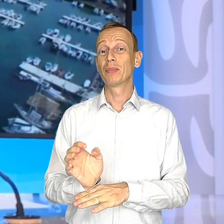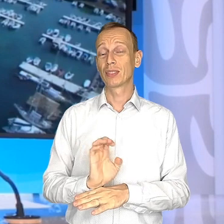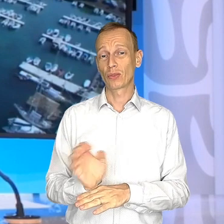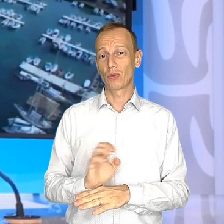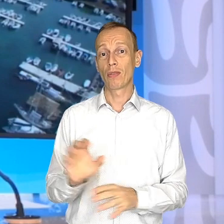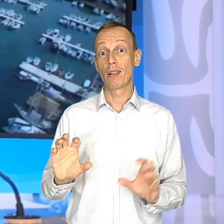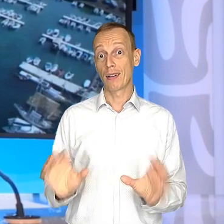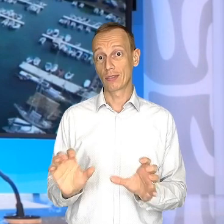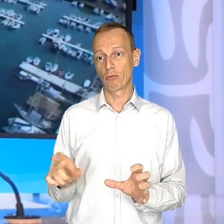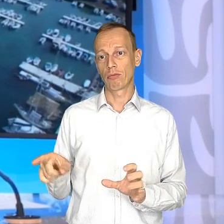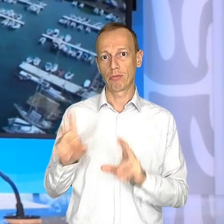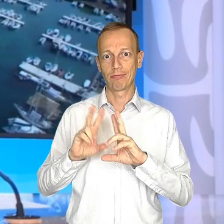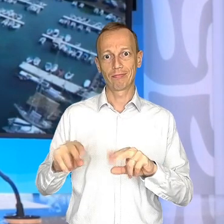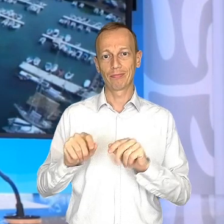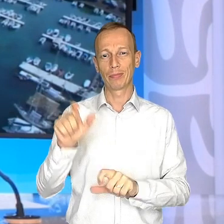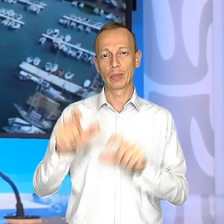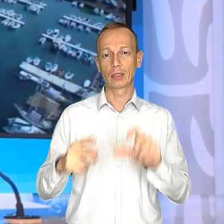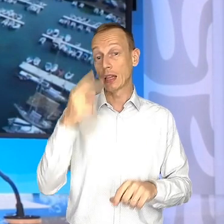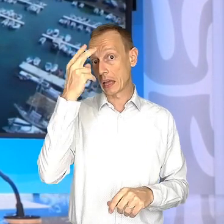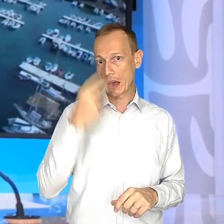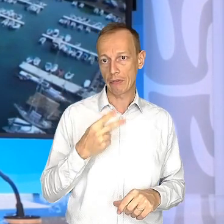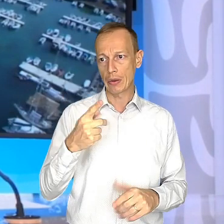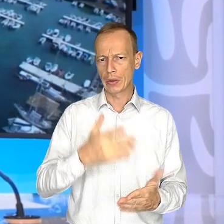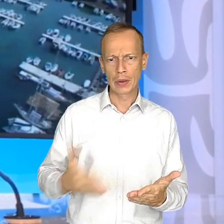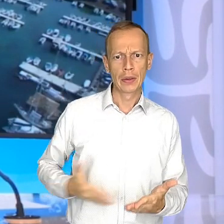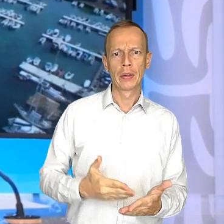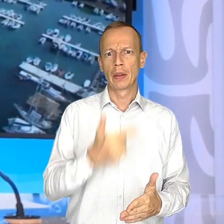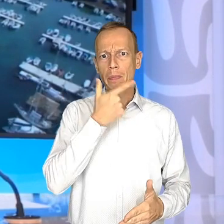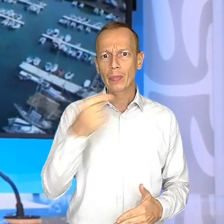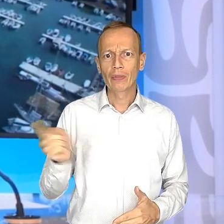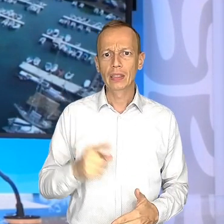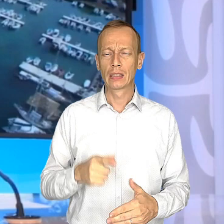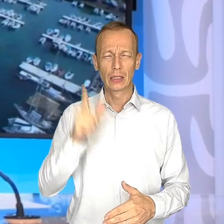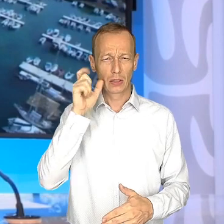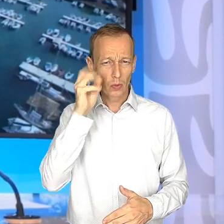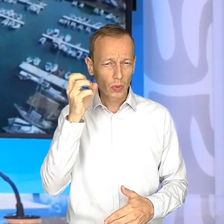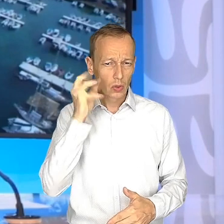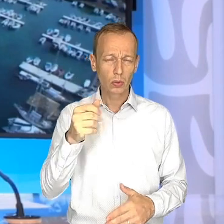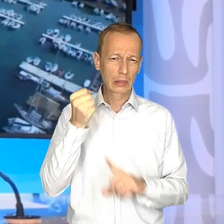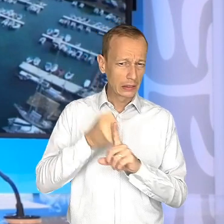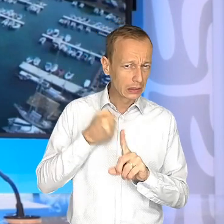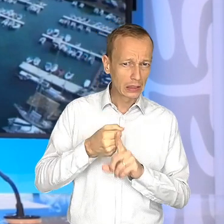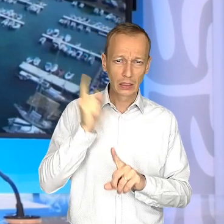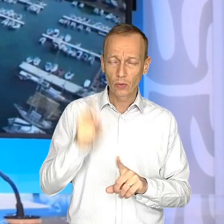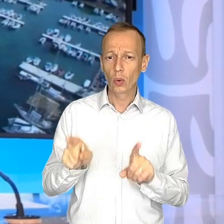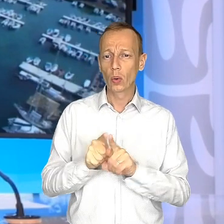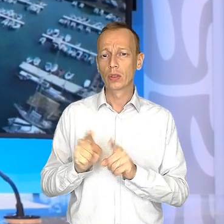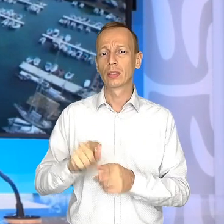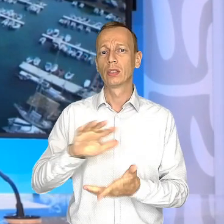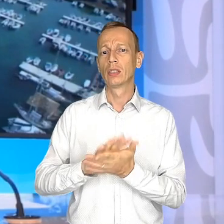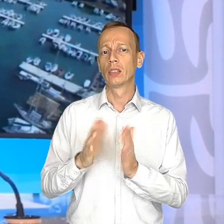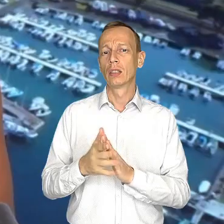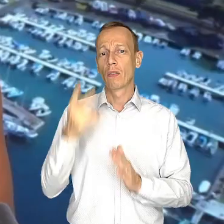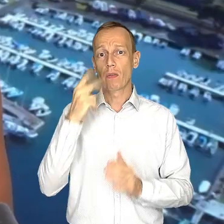Vevo en radio mettra en avant le parcours des non-voyants, leur combat, leur quotidien et le projet de leur association Voir Ensemble,